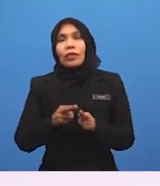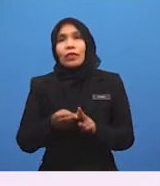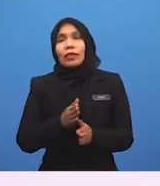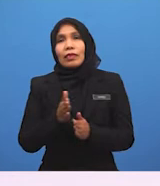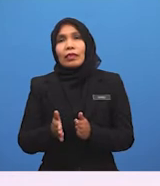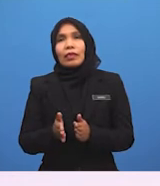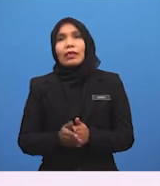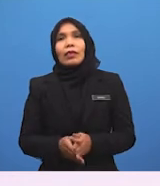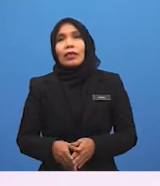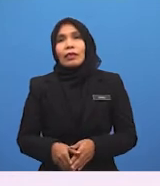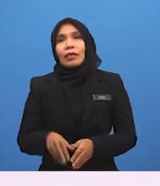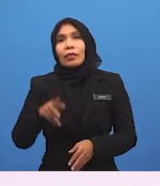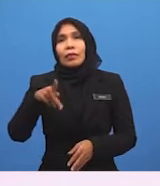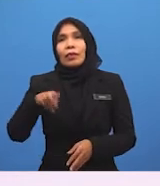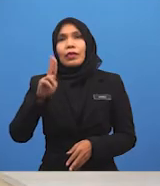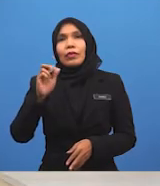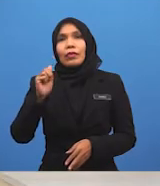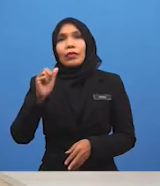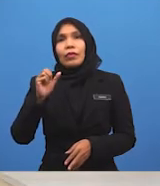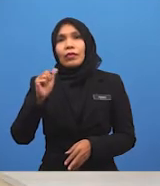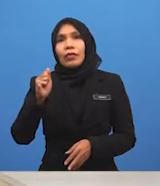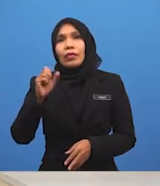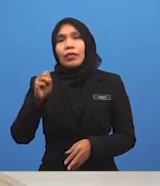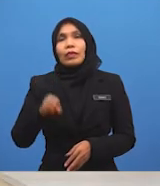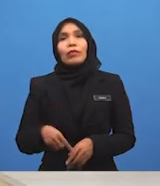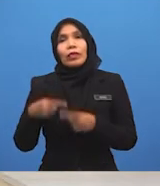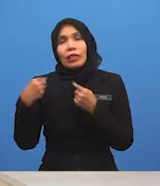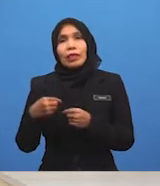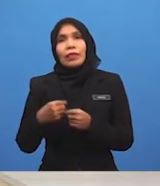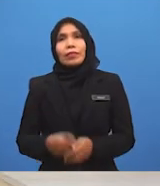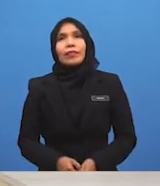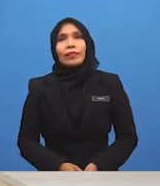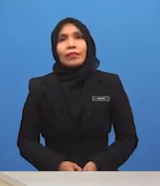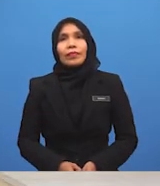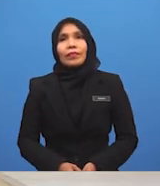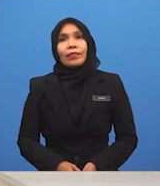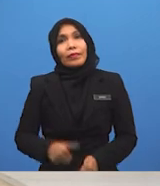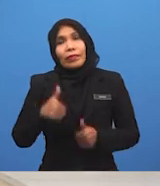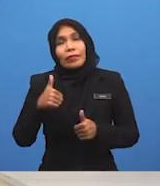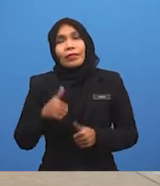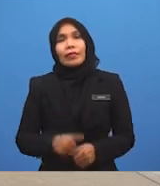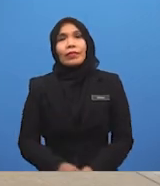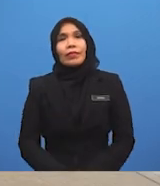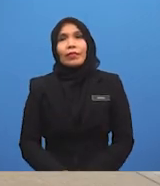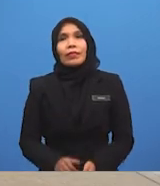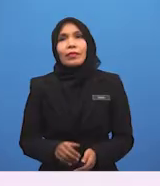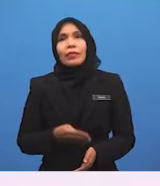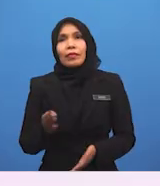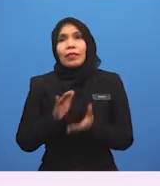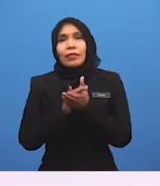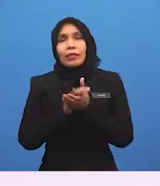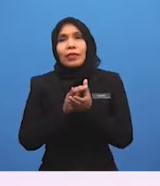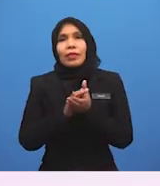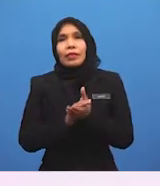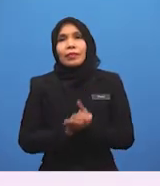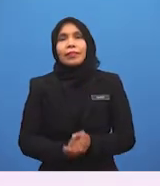dengan keputusan tersebut. Betul ke jawapan murid-murid? Hebat semua! Bagi tepukan untuk